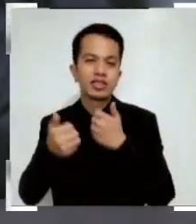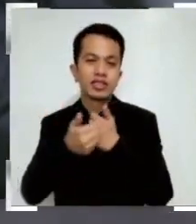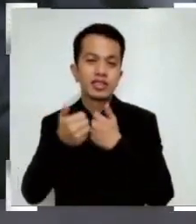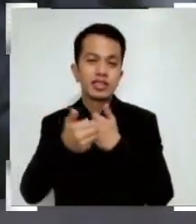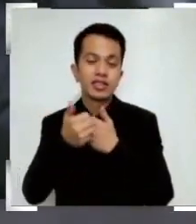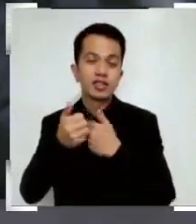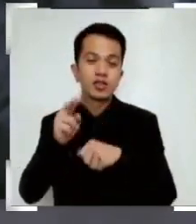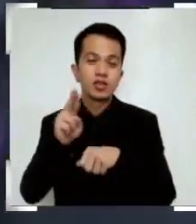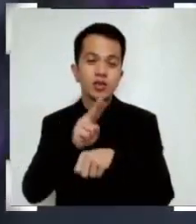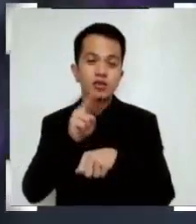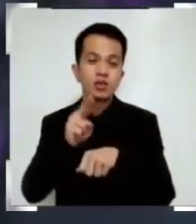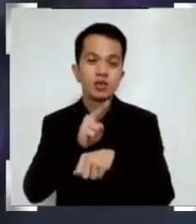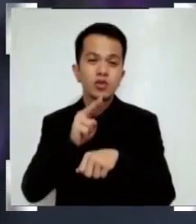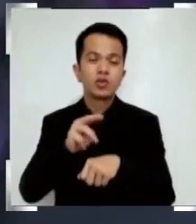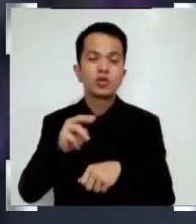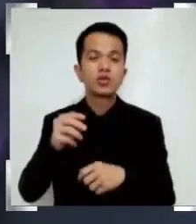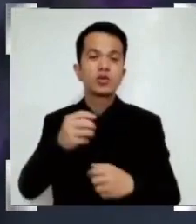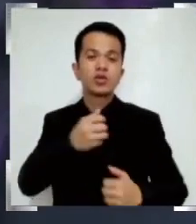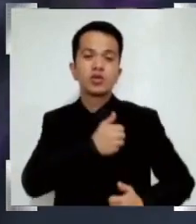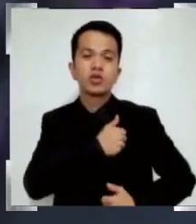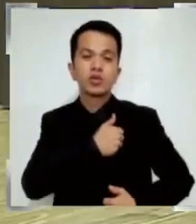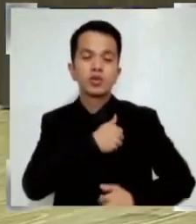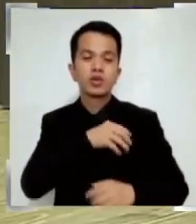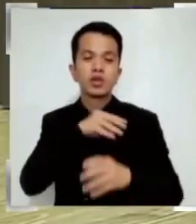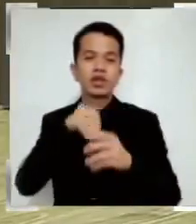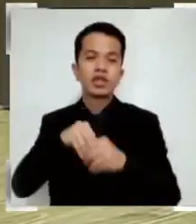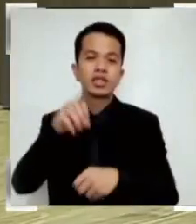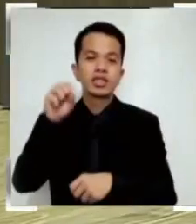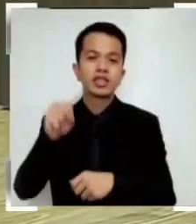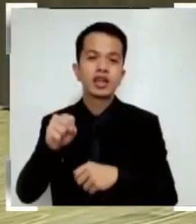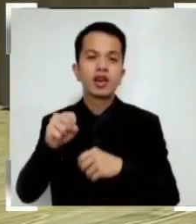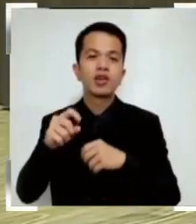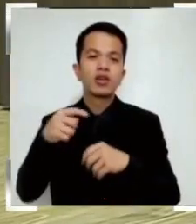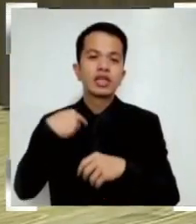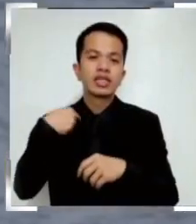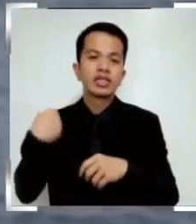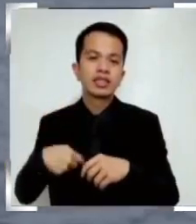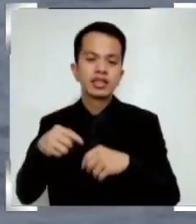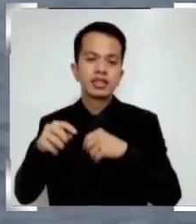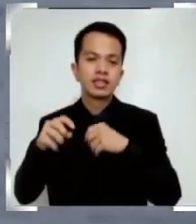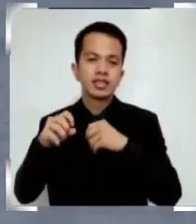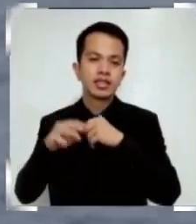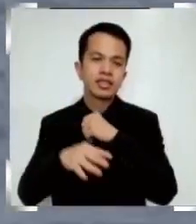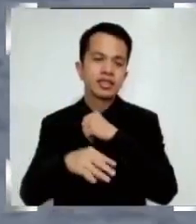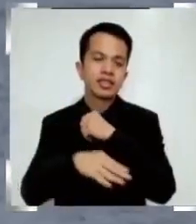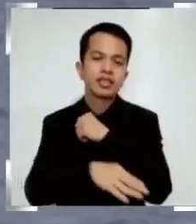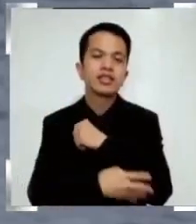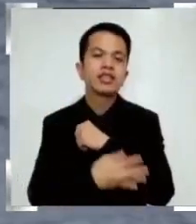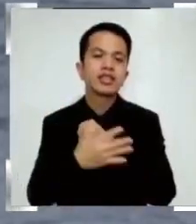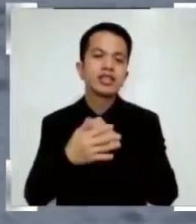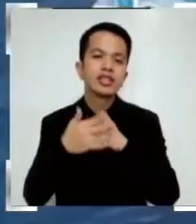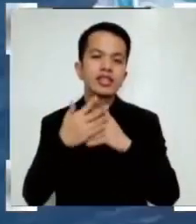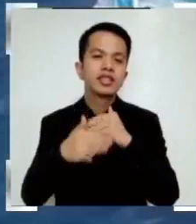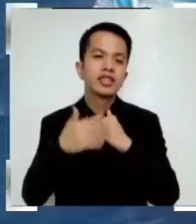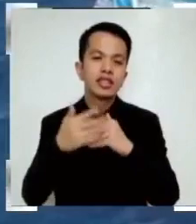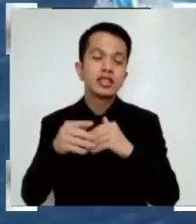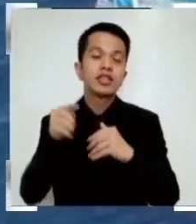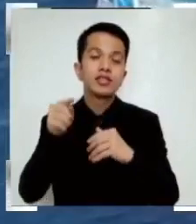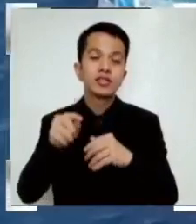Maritime Militia sa South China Sea. Sa kanyang intervention sa 18th East Asia Summit sa Jakarta,